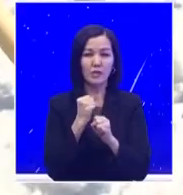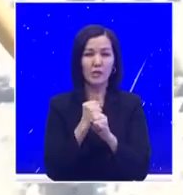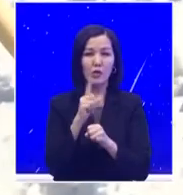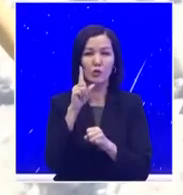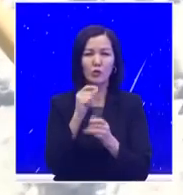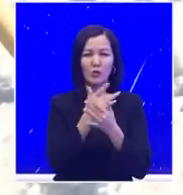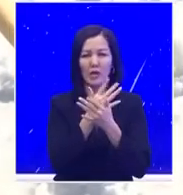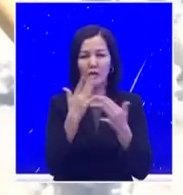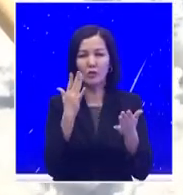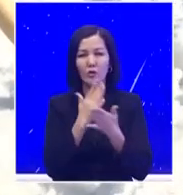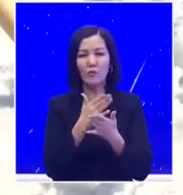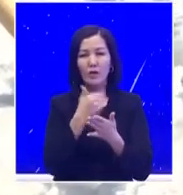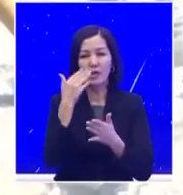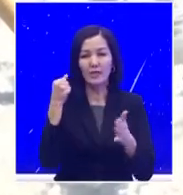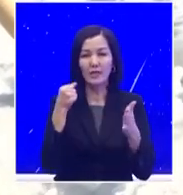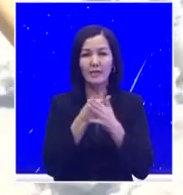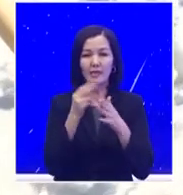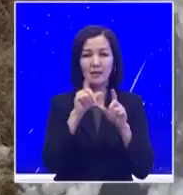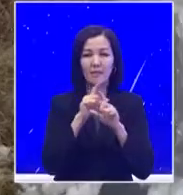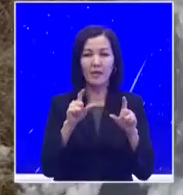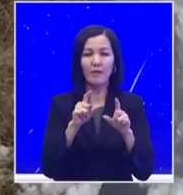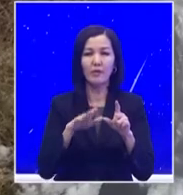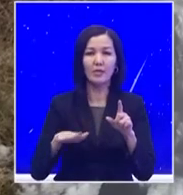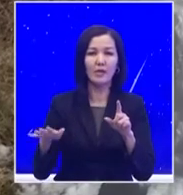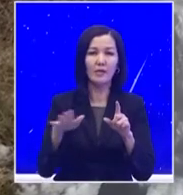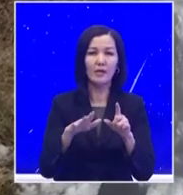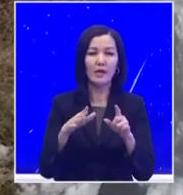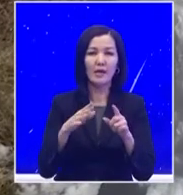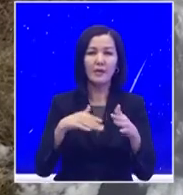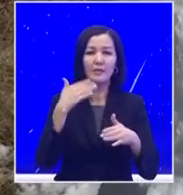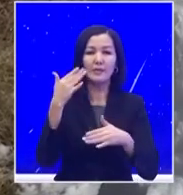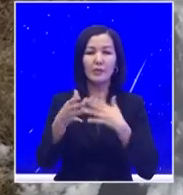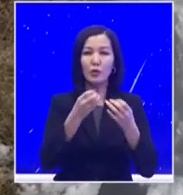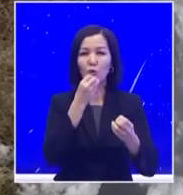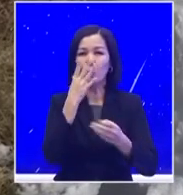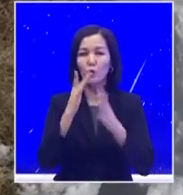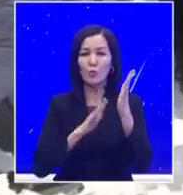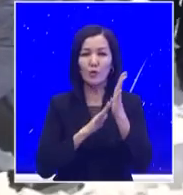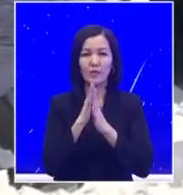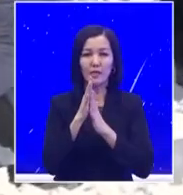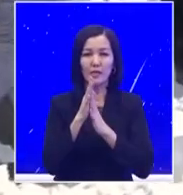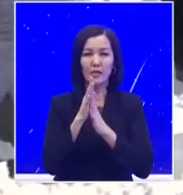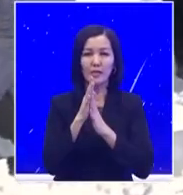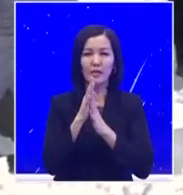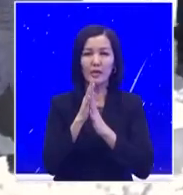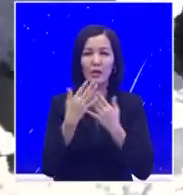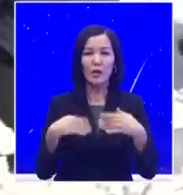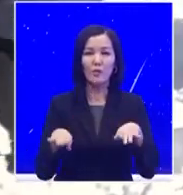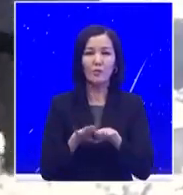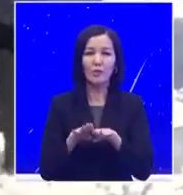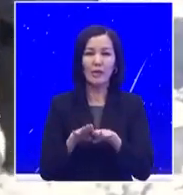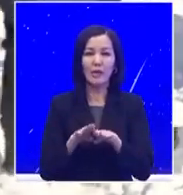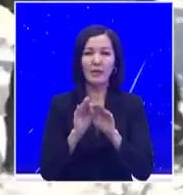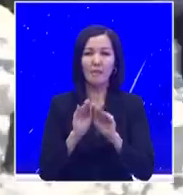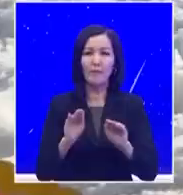бар. Жаздыгүні мектепке дейінгі бұл мекеменің ауласы тұрғай, сырты да гүлзарға айналады, аула абаттандырылады. Мұндай жұмыс біріншіден